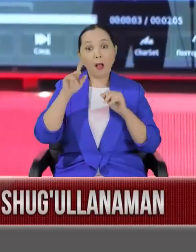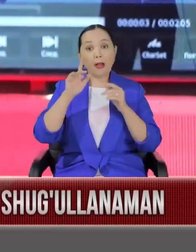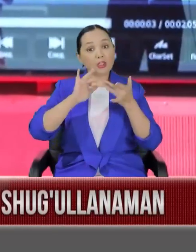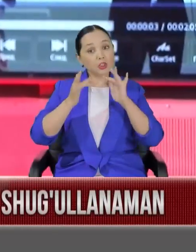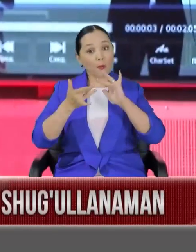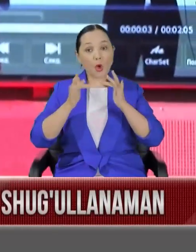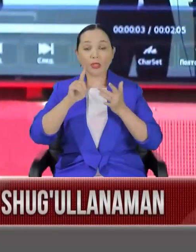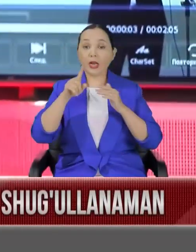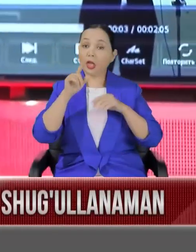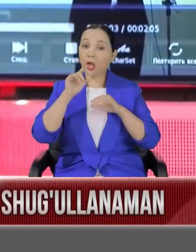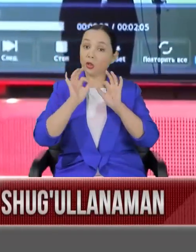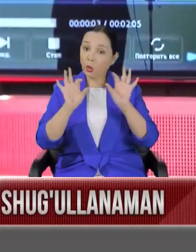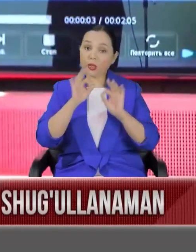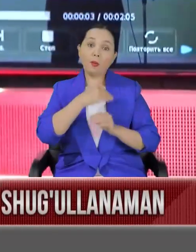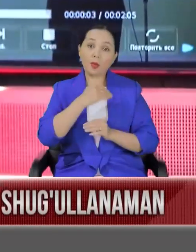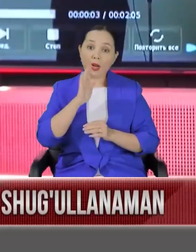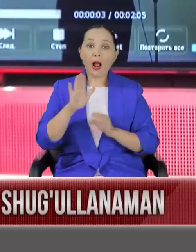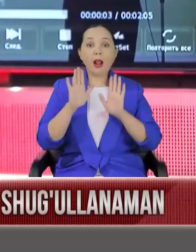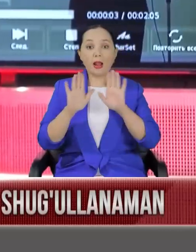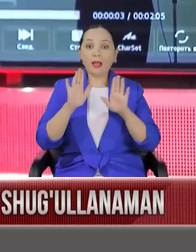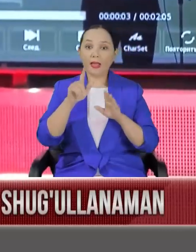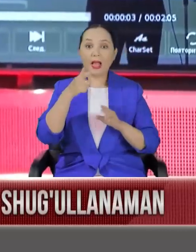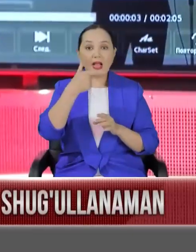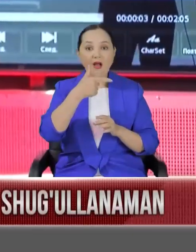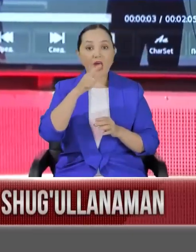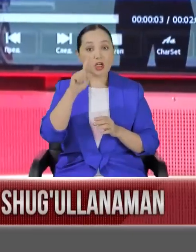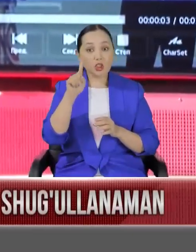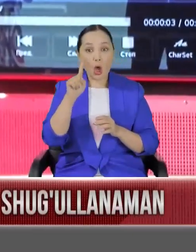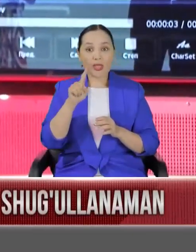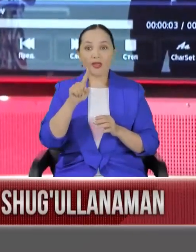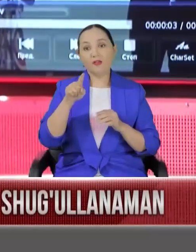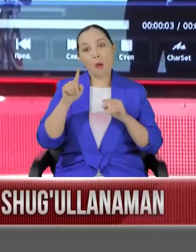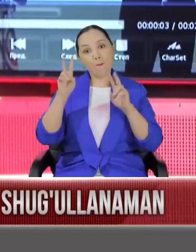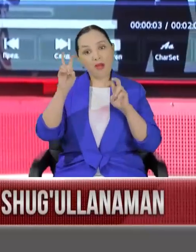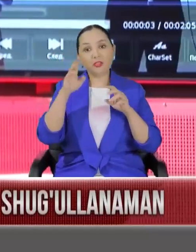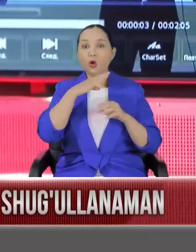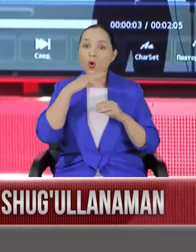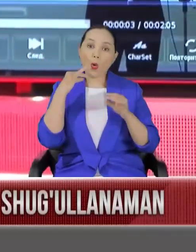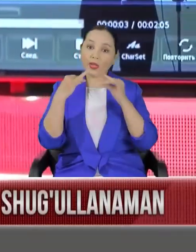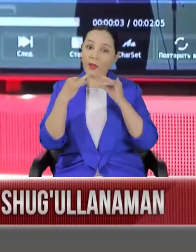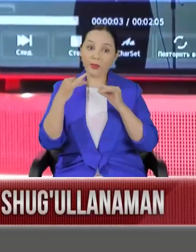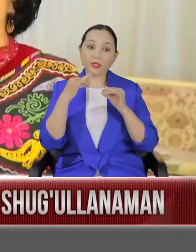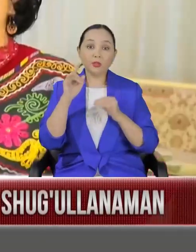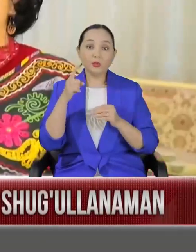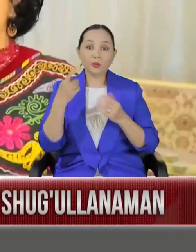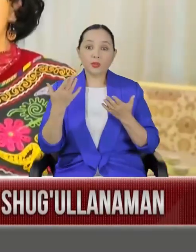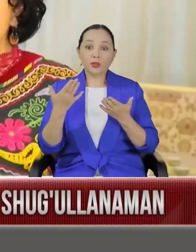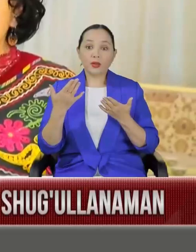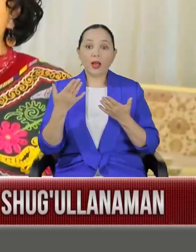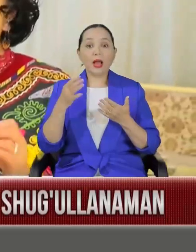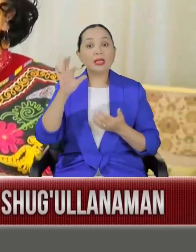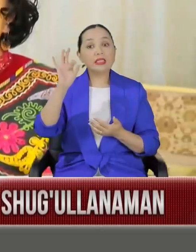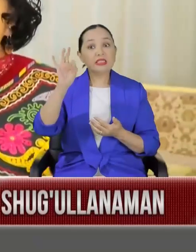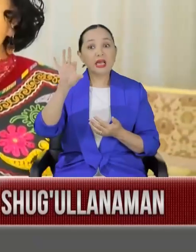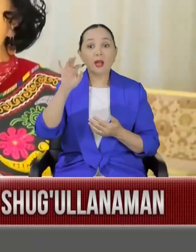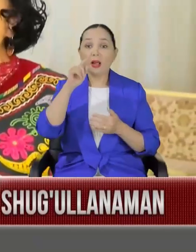ijtimoiy tarmoqlarga ham to'xtalib o'tmoqchi edik, lekin Gavhar Zokirova bilan bu mavzuda ko'p gaplashib bo'lmas ekan chunki